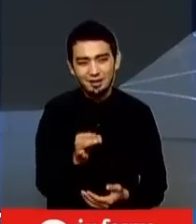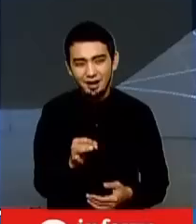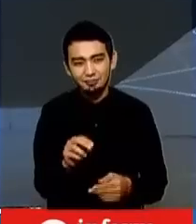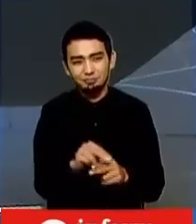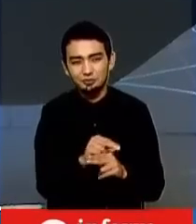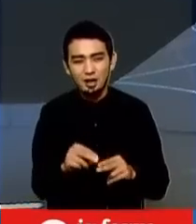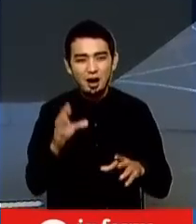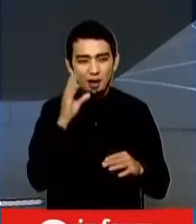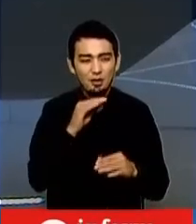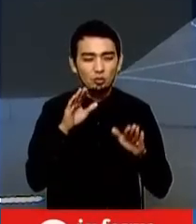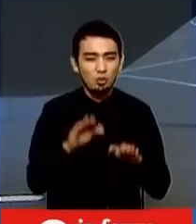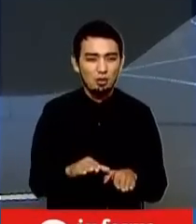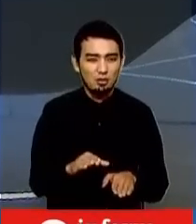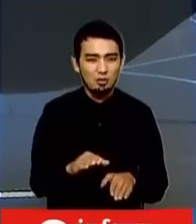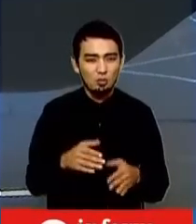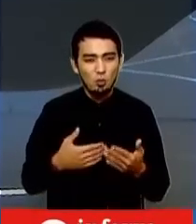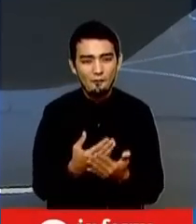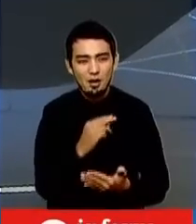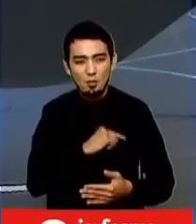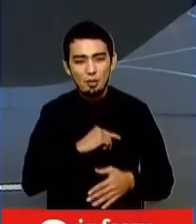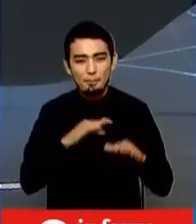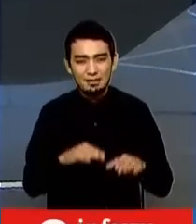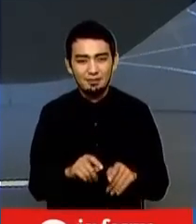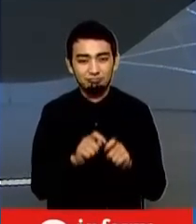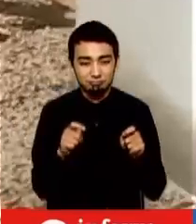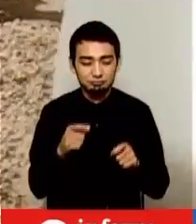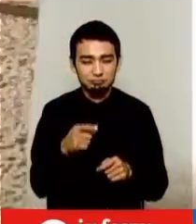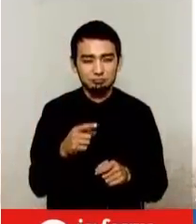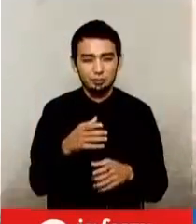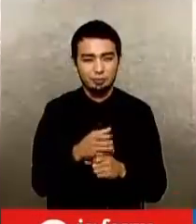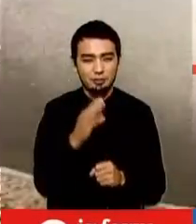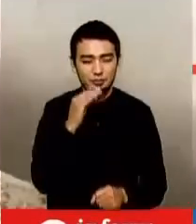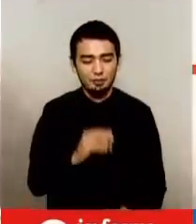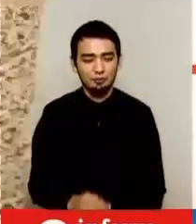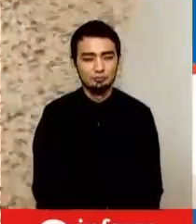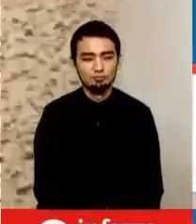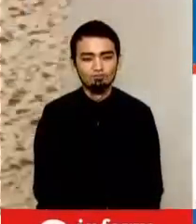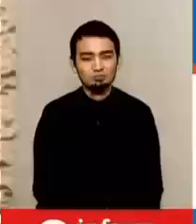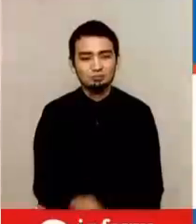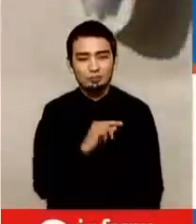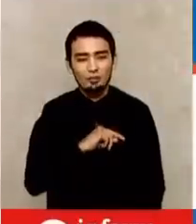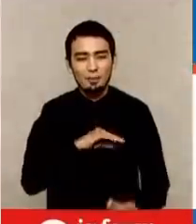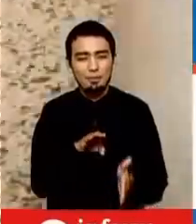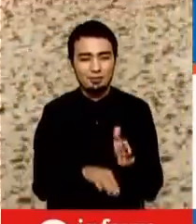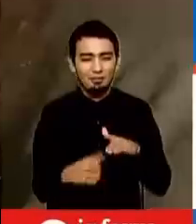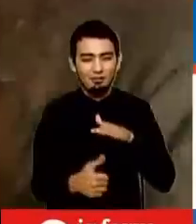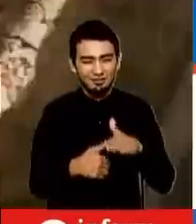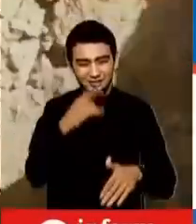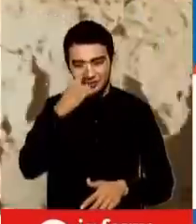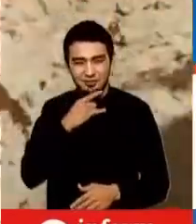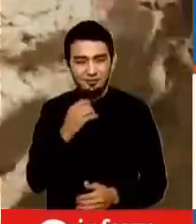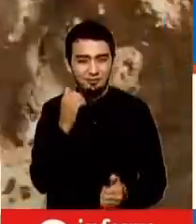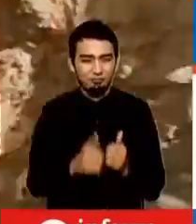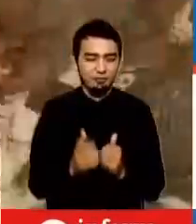это может только создание новых рабочих мест. Безработные казахстанцы все чаще идут